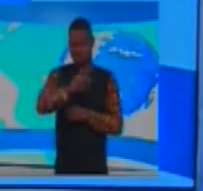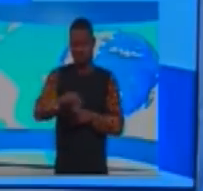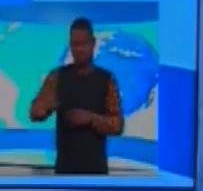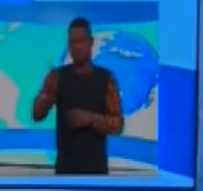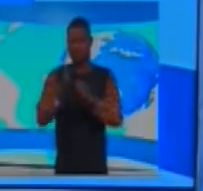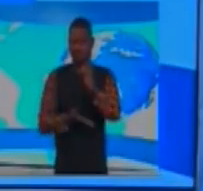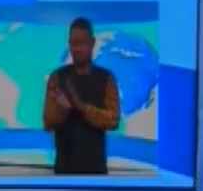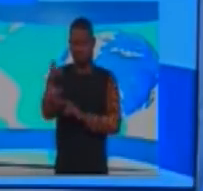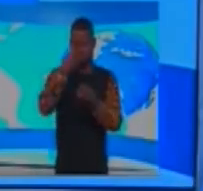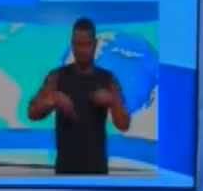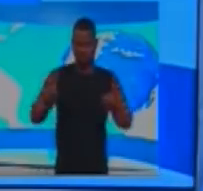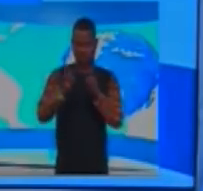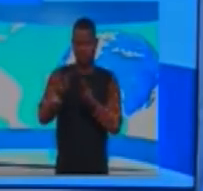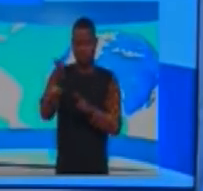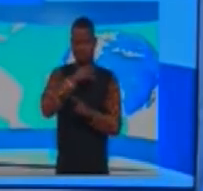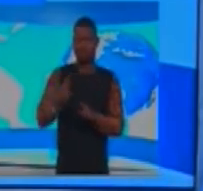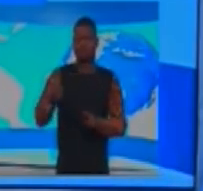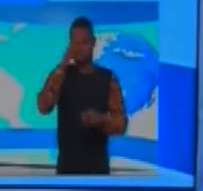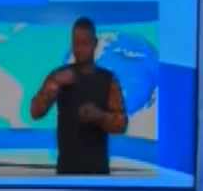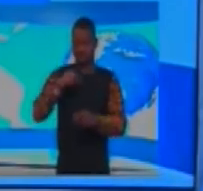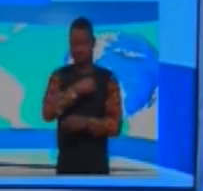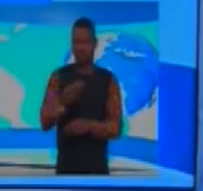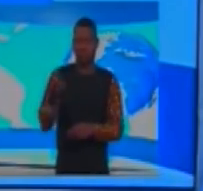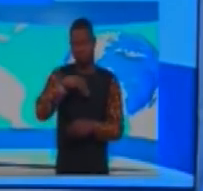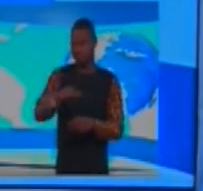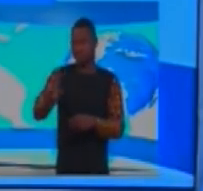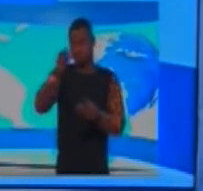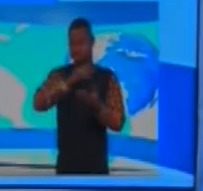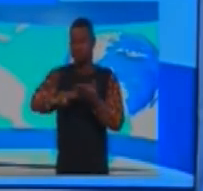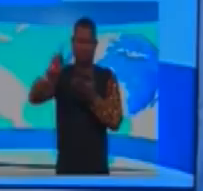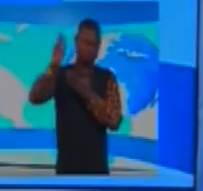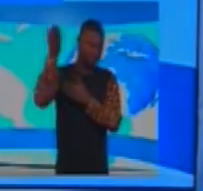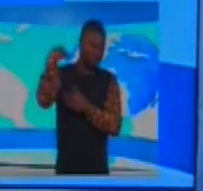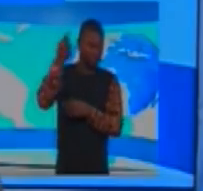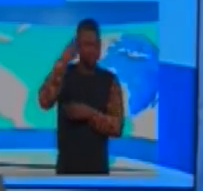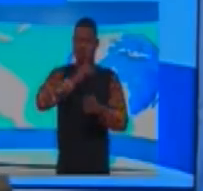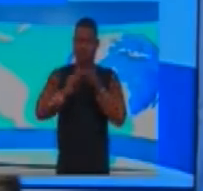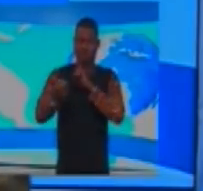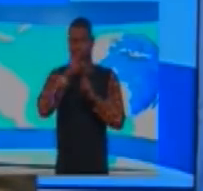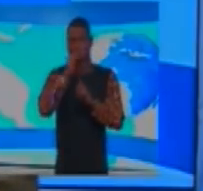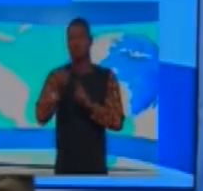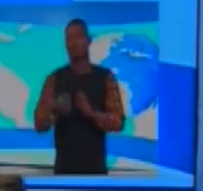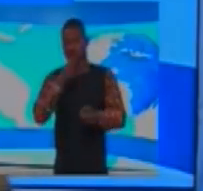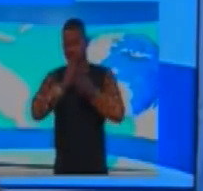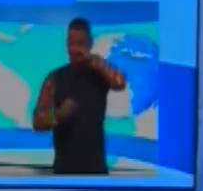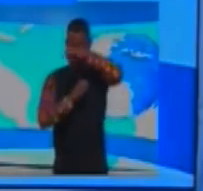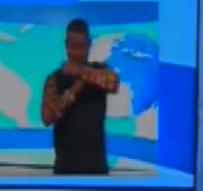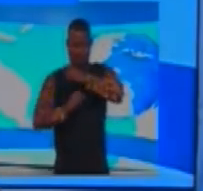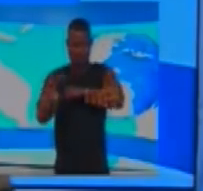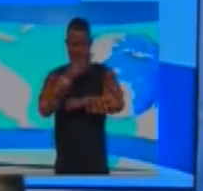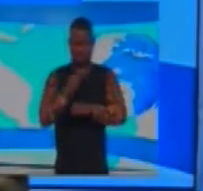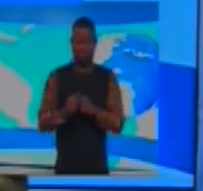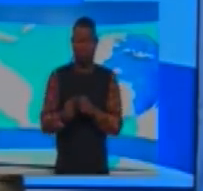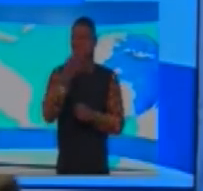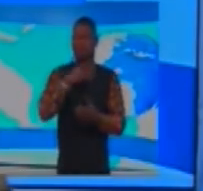et sympathisants du parti à Batier le week-end dernier pour parler situation sécuritaire, fronde sociale et